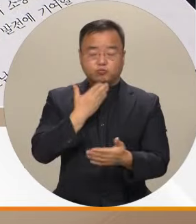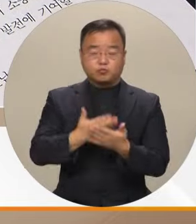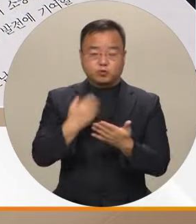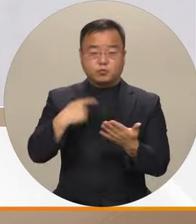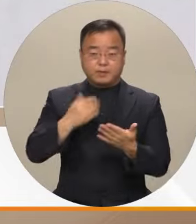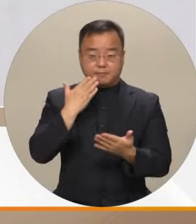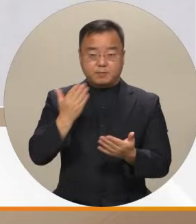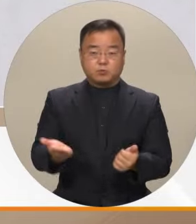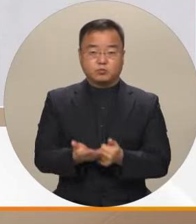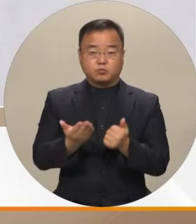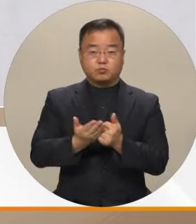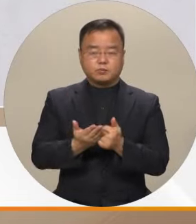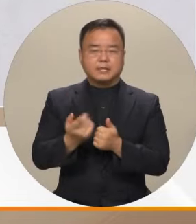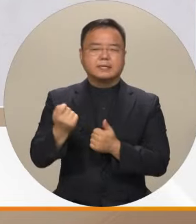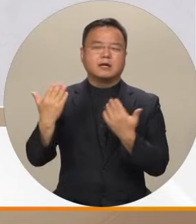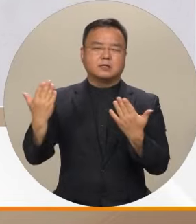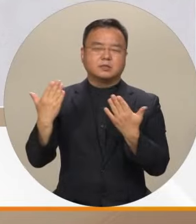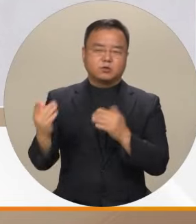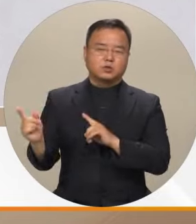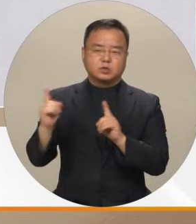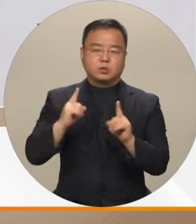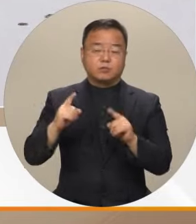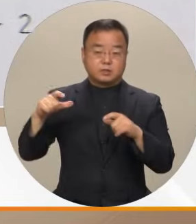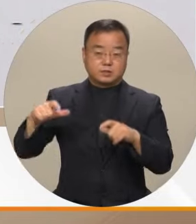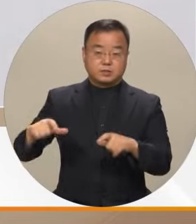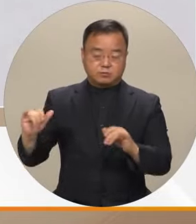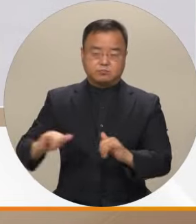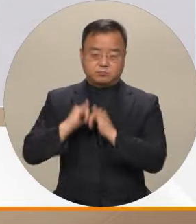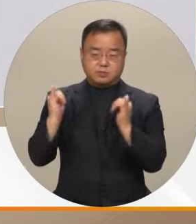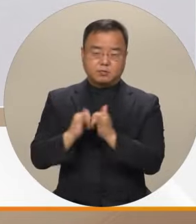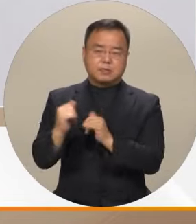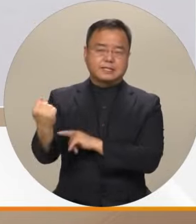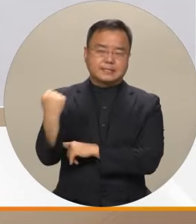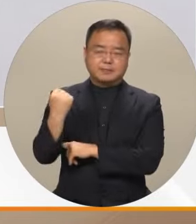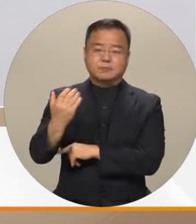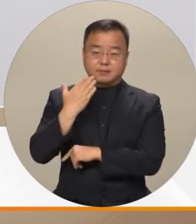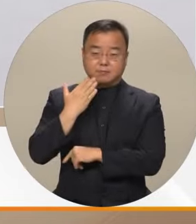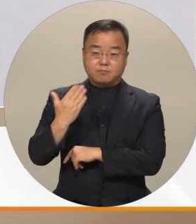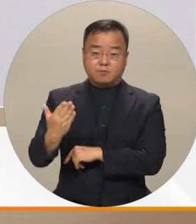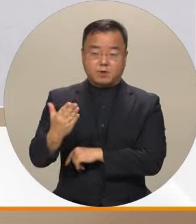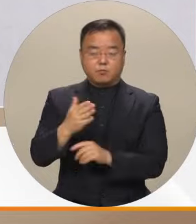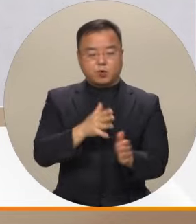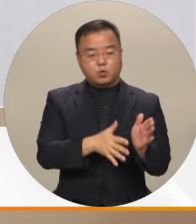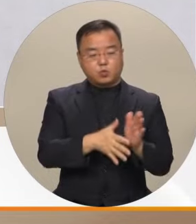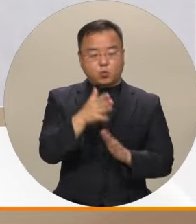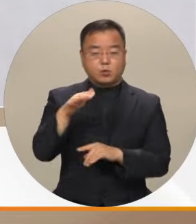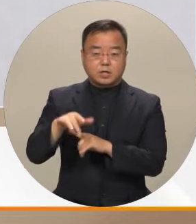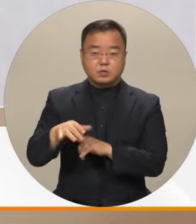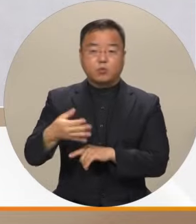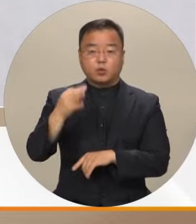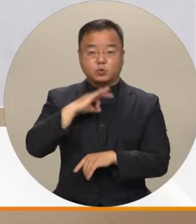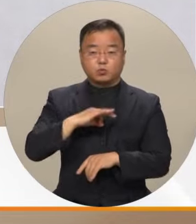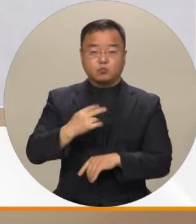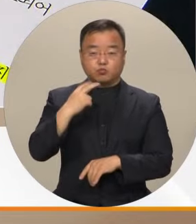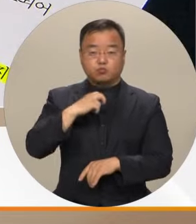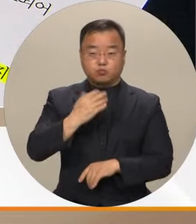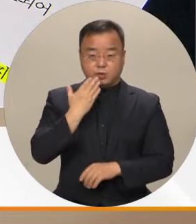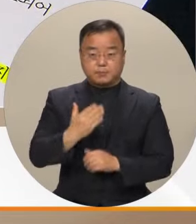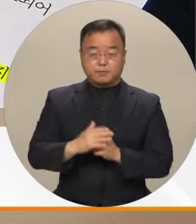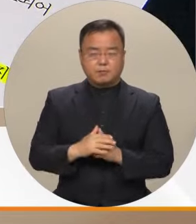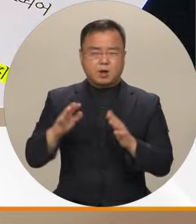살리기와 지역 사회의 활력을 불어넣을 수 있다는 도시와 농촌의 윈윈 전략이라고도 덧붙였습니다 지금처럼